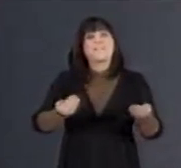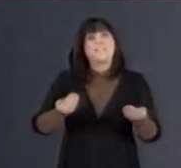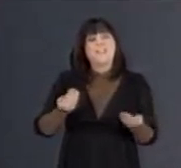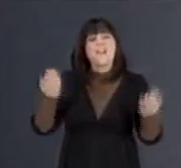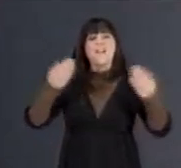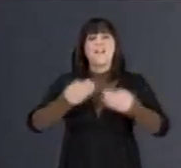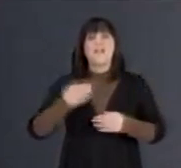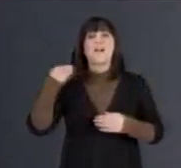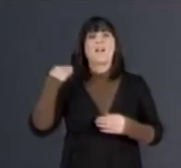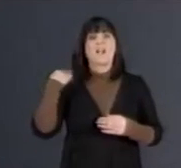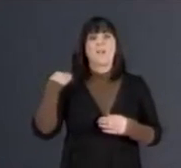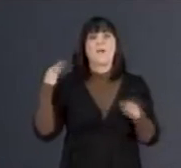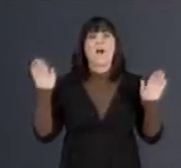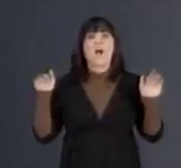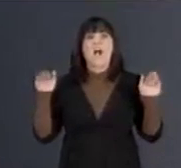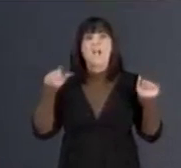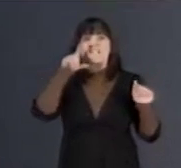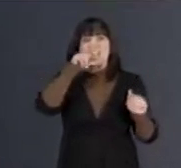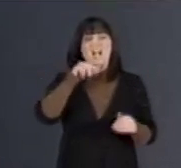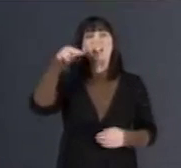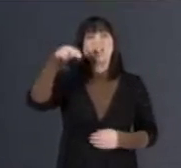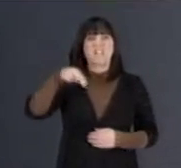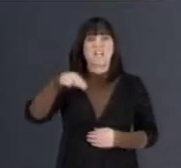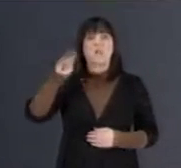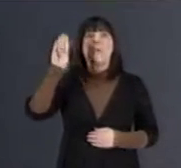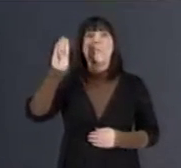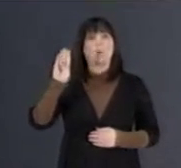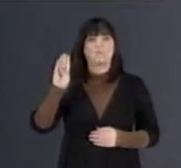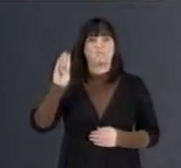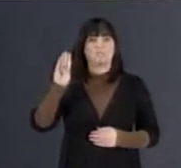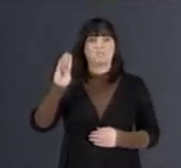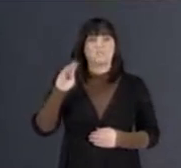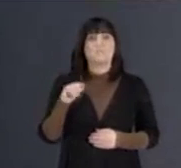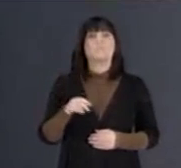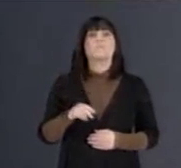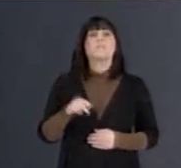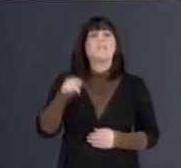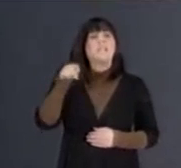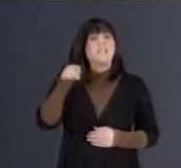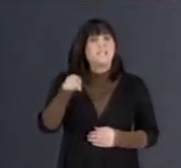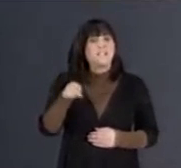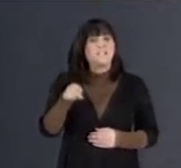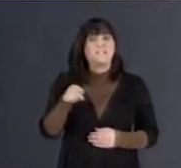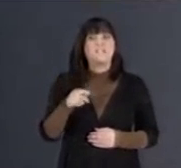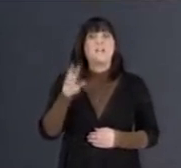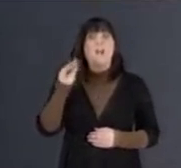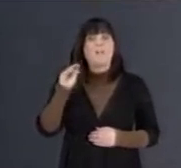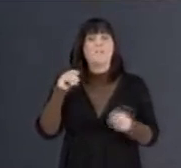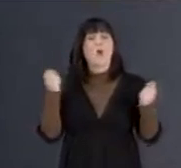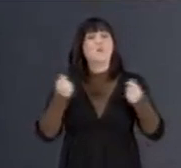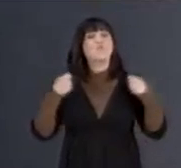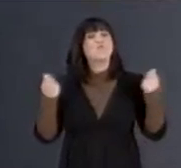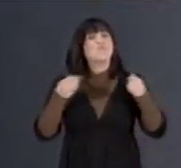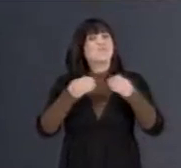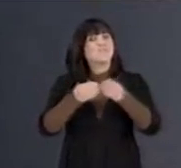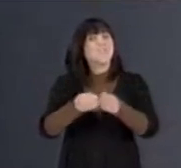-lejla miħajil-mesċaj tal-partiq tal-lajkla, Nazareno Bonnici. Sul Bonnici, frisk, mis suċċa stanna rissib tli